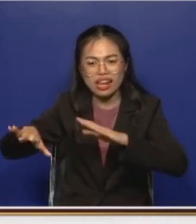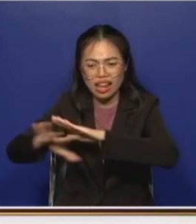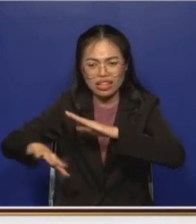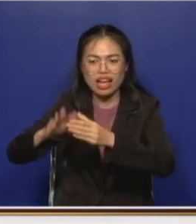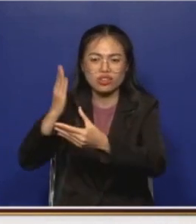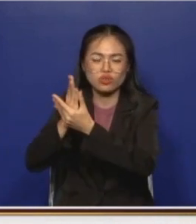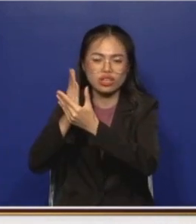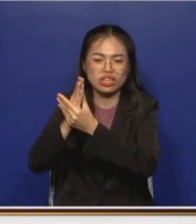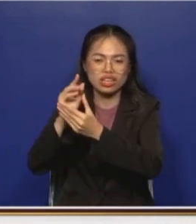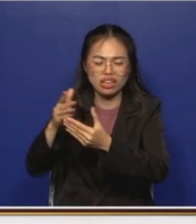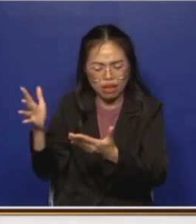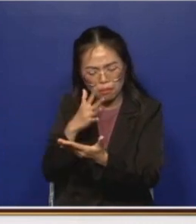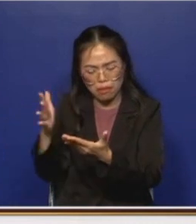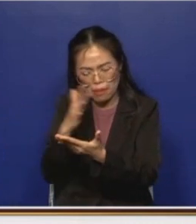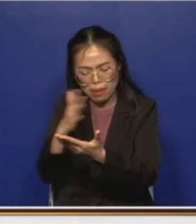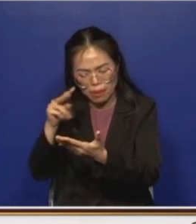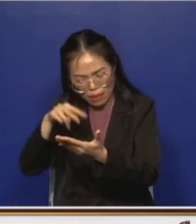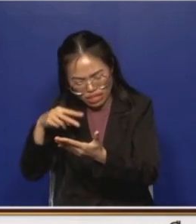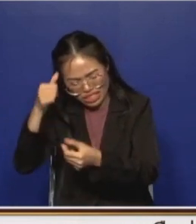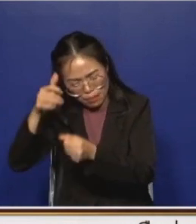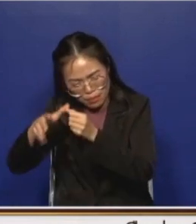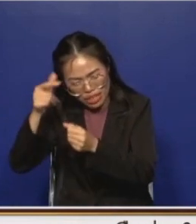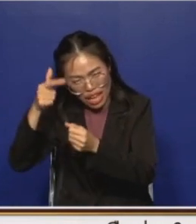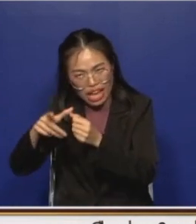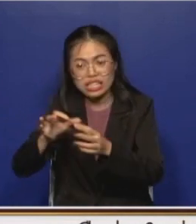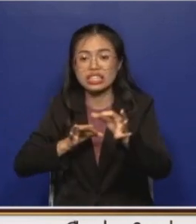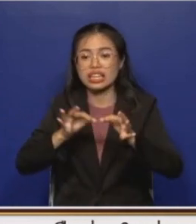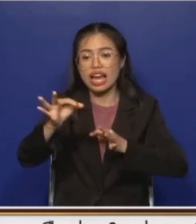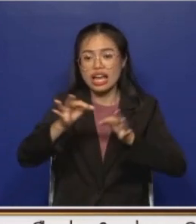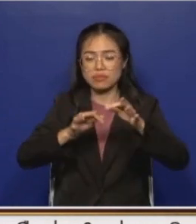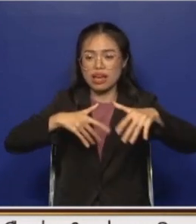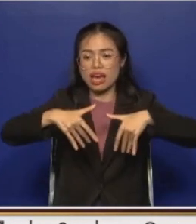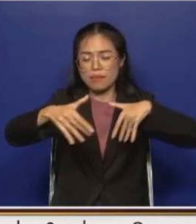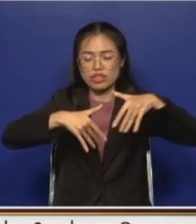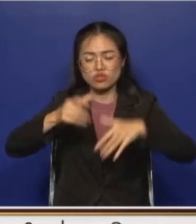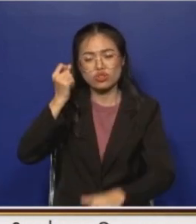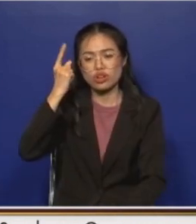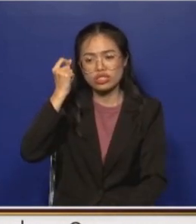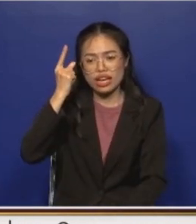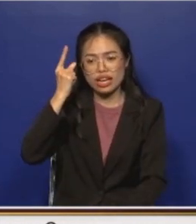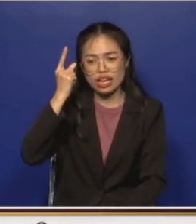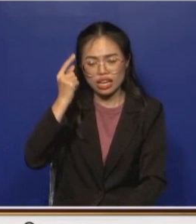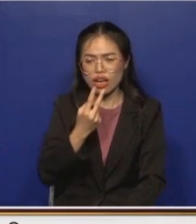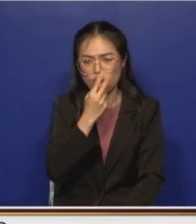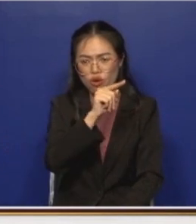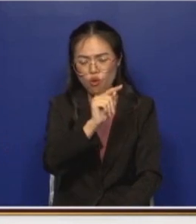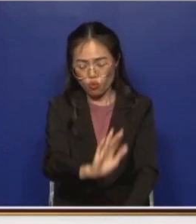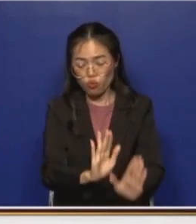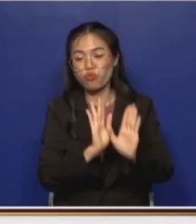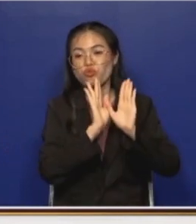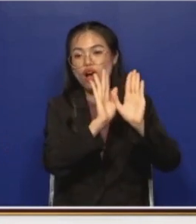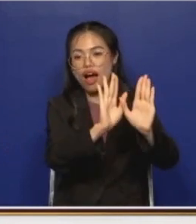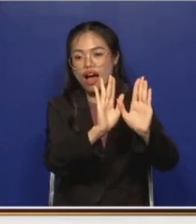อิงนะสำนักข่าวเดอะสแตนดาร์ดเป็นคนออกข้อมูลนี้ออกมาแล้วก็มีการวิเคราะห์กันด้วยโดยสส